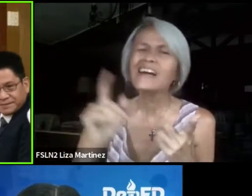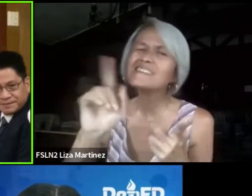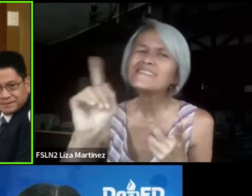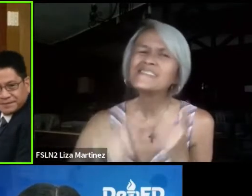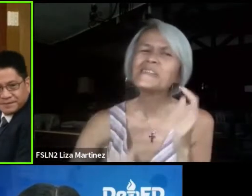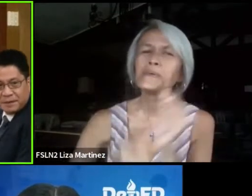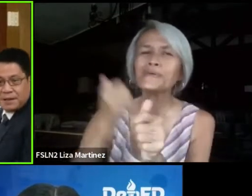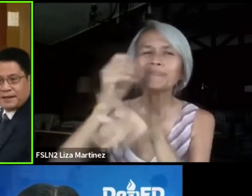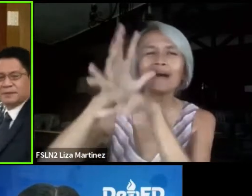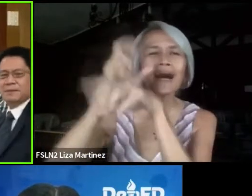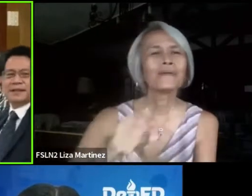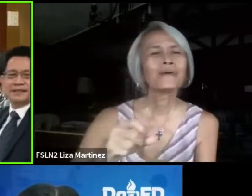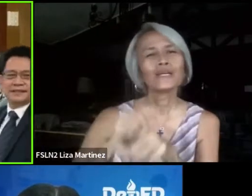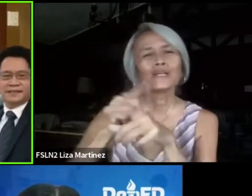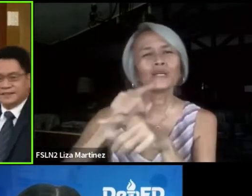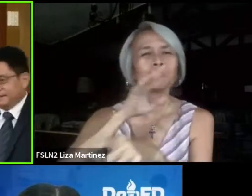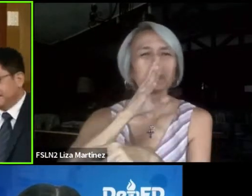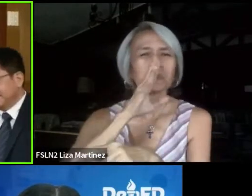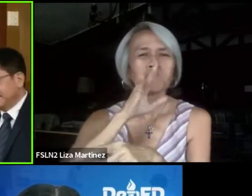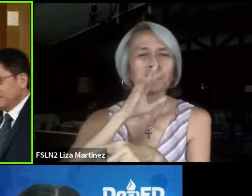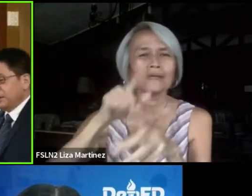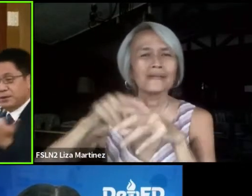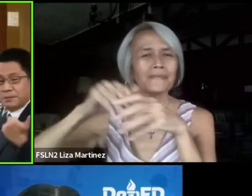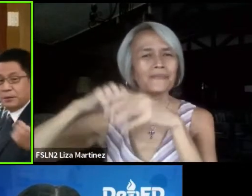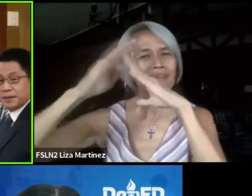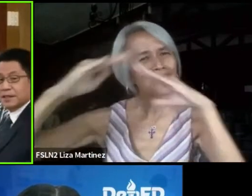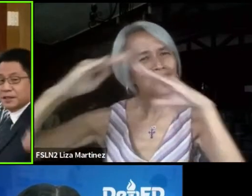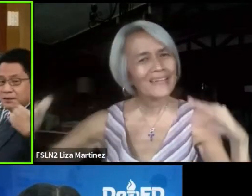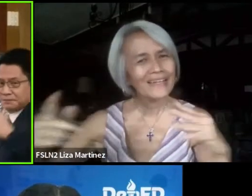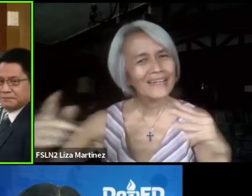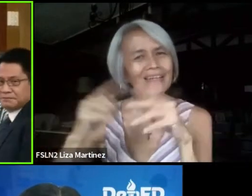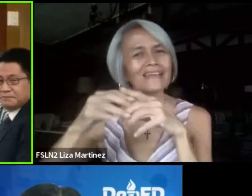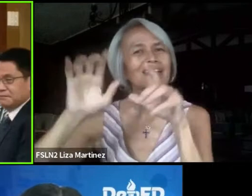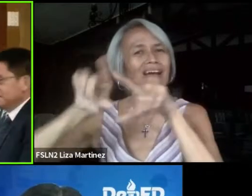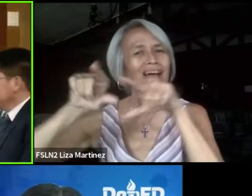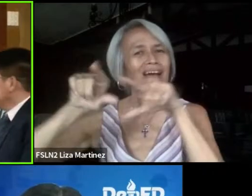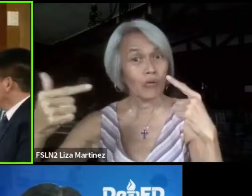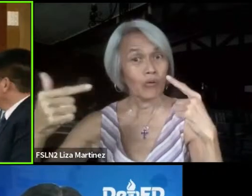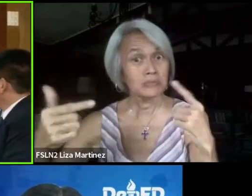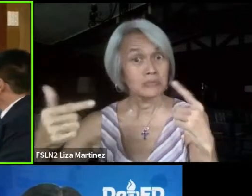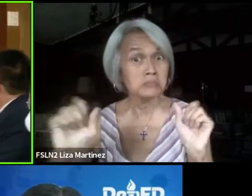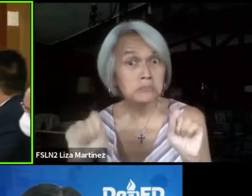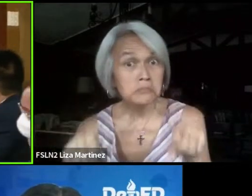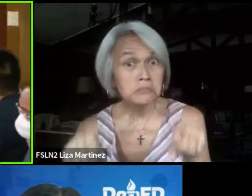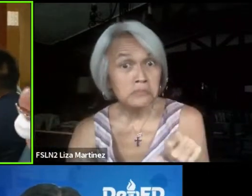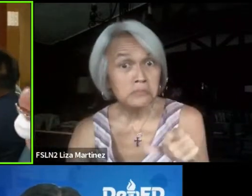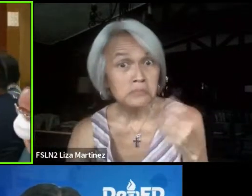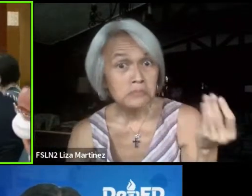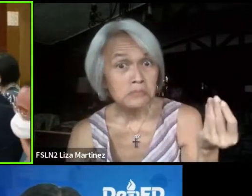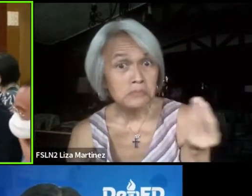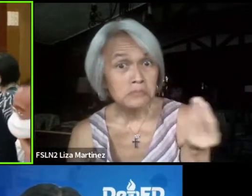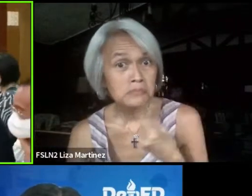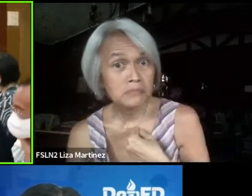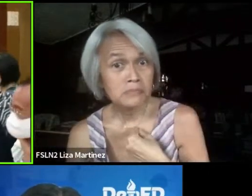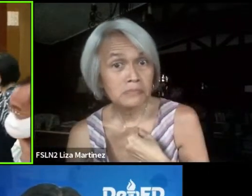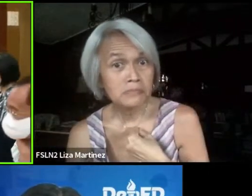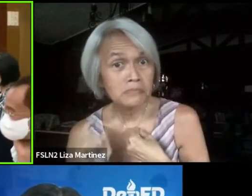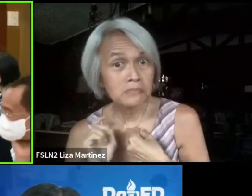bahay, tsaka yung mga ganon. So yung pong yung level, Ma'am Torio, pwede nyo pa bang maibigay po yung ano no, yung data?